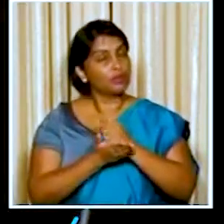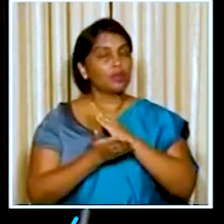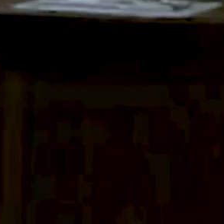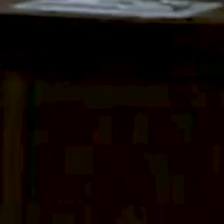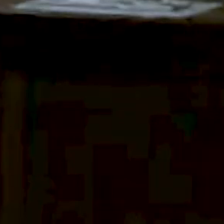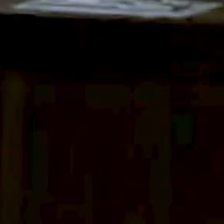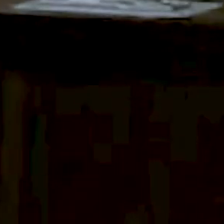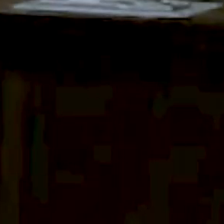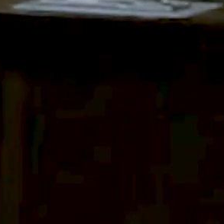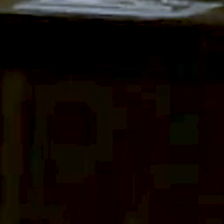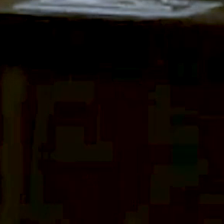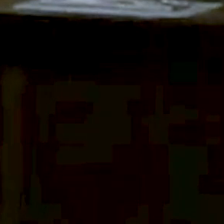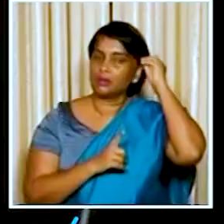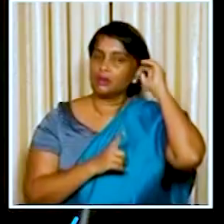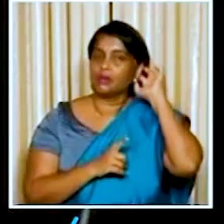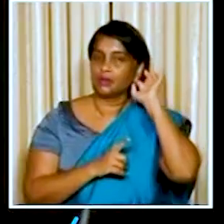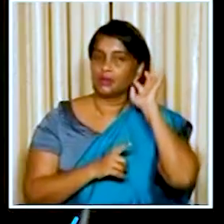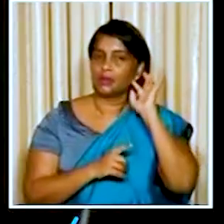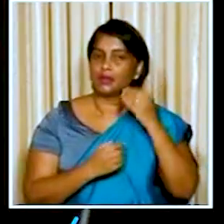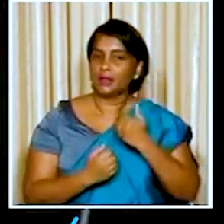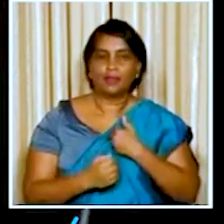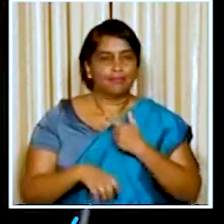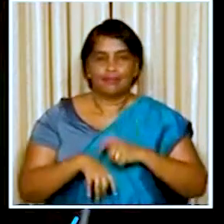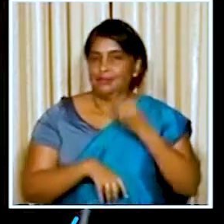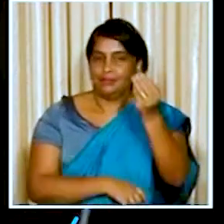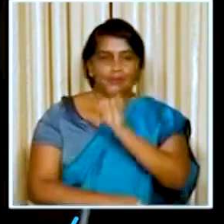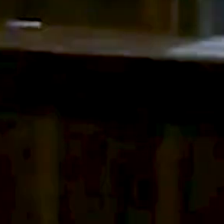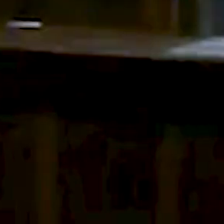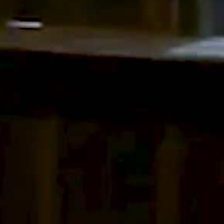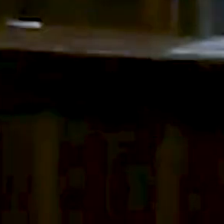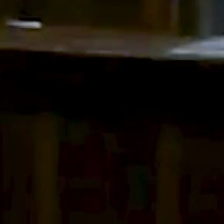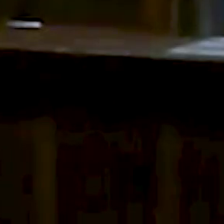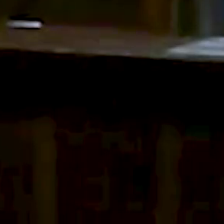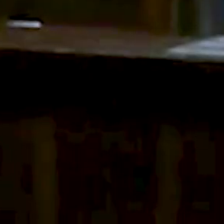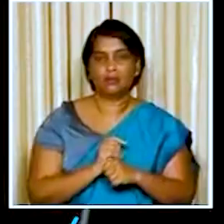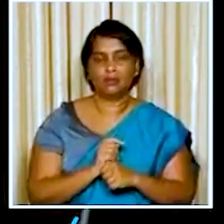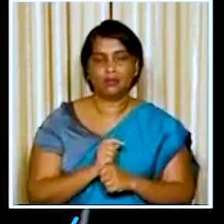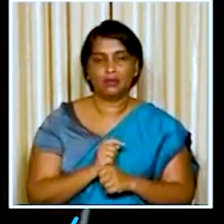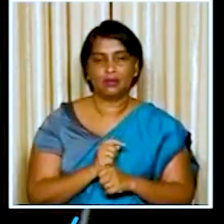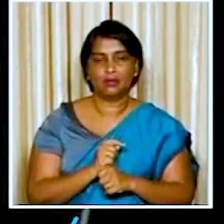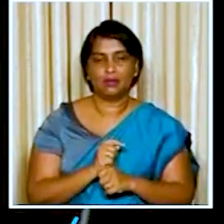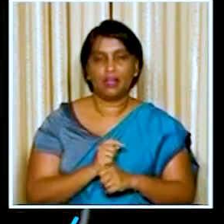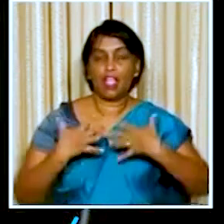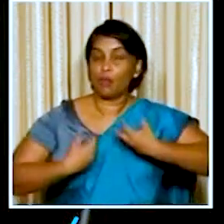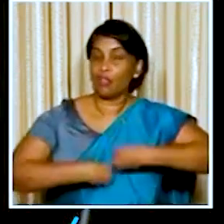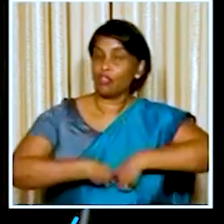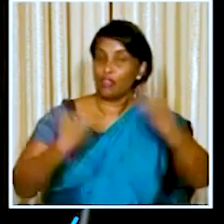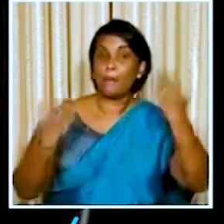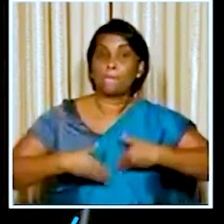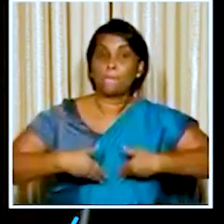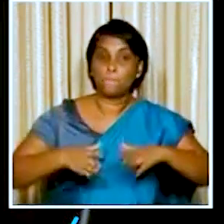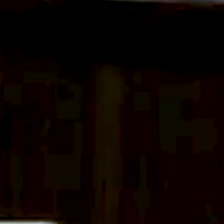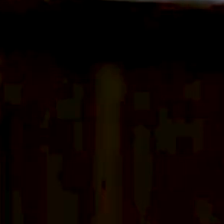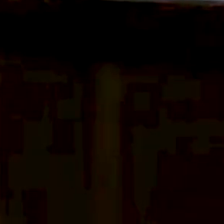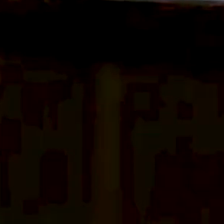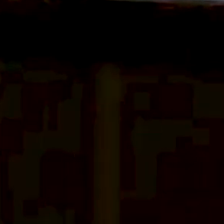කාන්තාවක් වෙනුවෙන් මතක තියාගන්න. මං ඉඩ දෙන්නේ නැහැ ඕන ඕන විදිහට දීසිකා පහත් කරන්න. ඔය ඇඳුම ගලවගෙන පාරට බහලා මේ